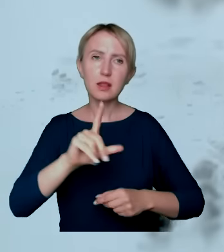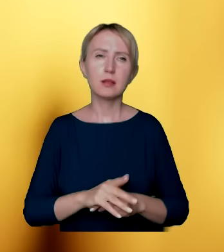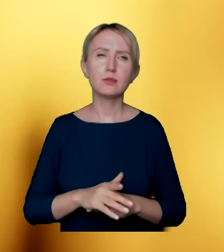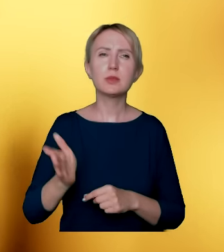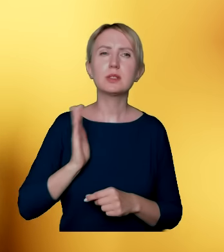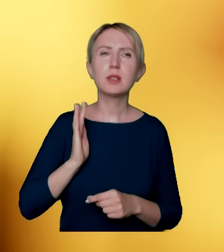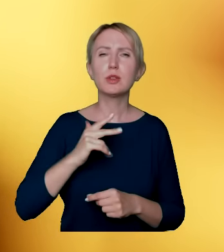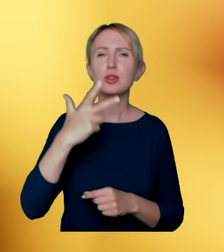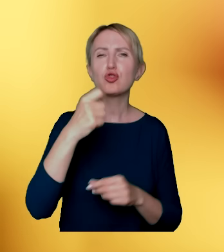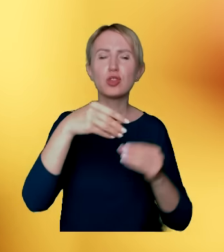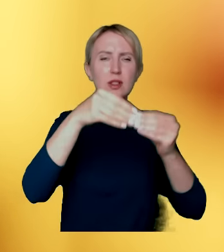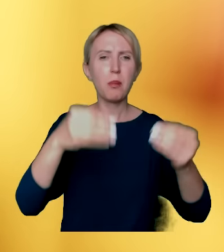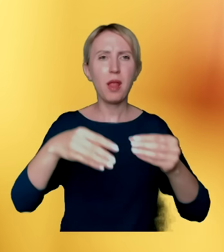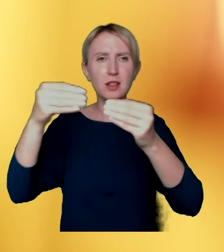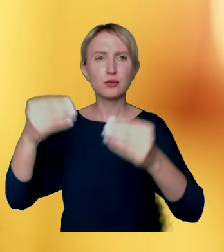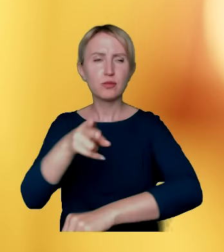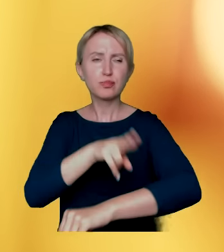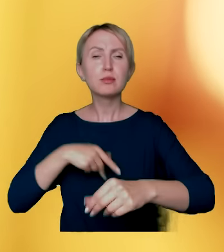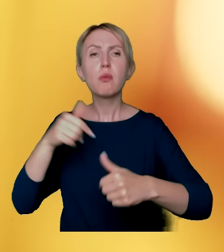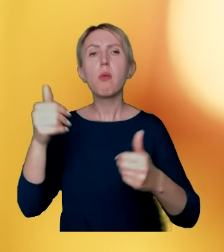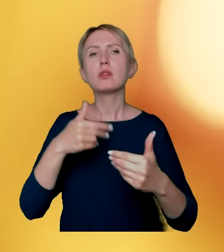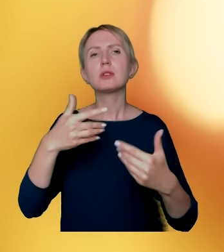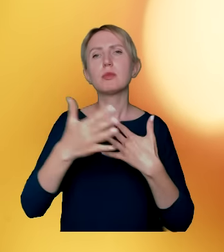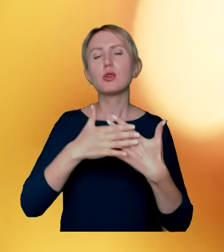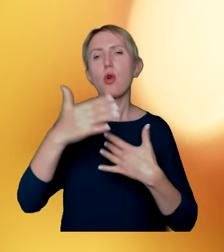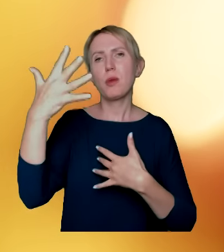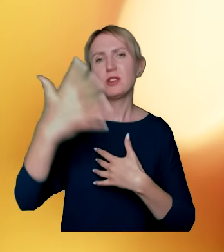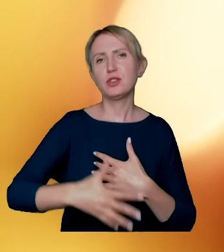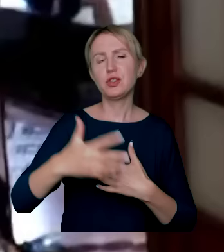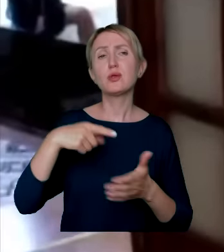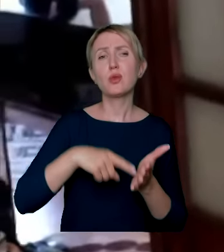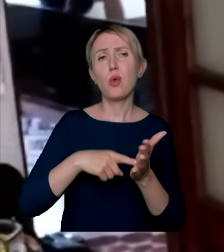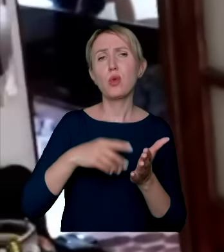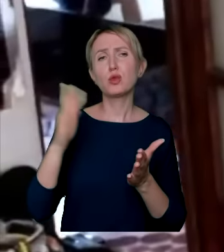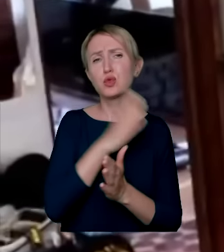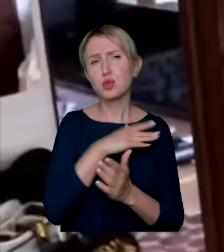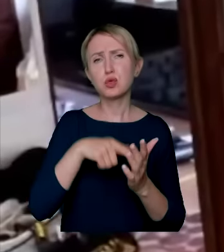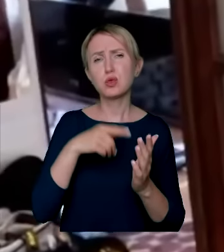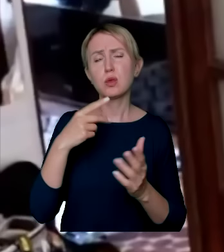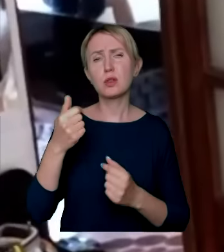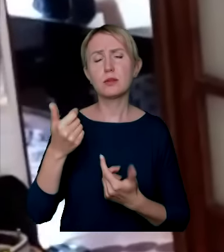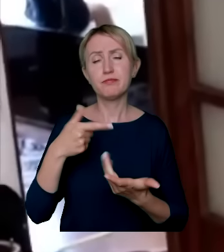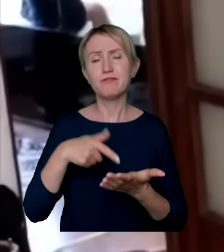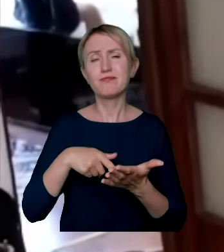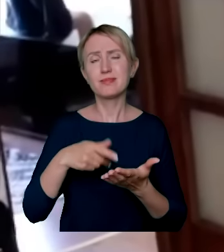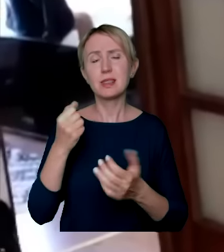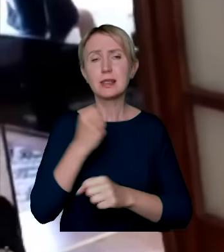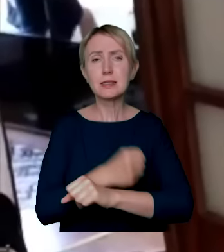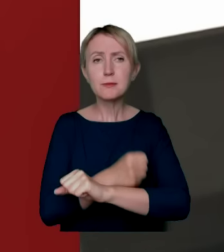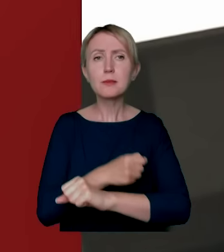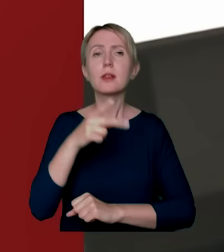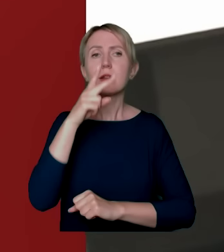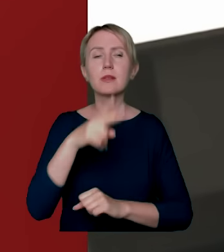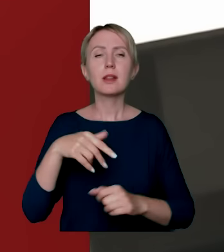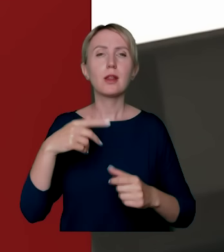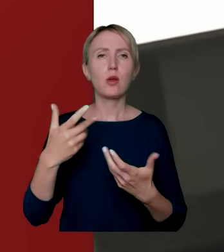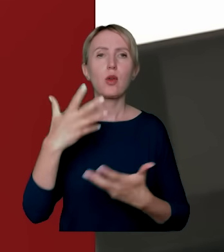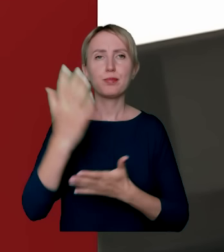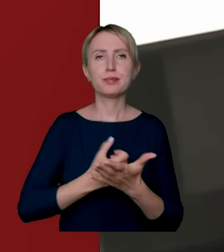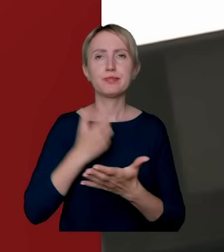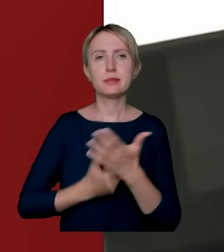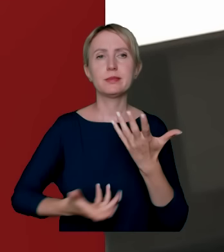takich plastrów, z których można pozyskać blisko 5000 dawek tego środka odurzającego. Ze wstępnych ustaleń wynika, że podejrzani czerpali korzyści z